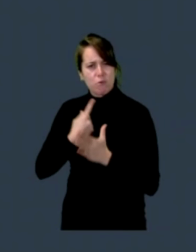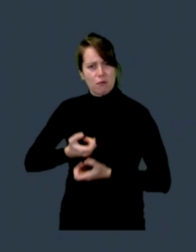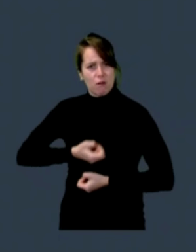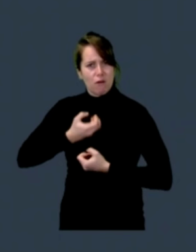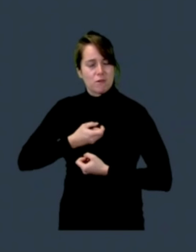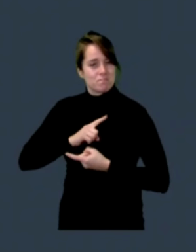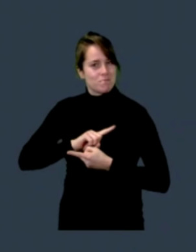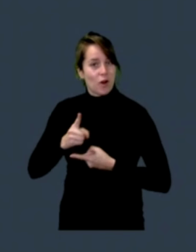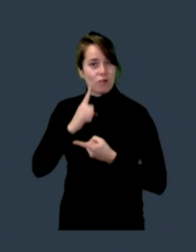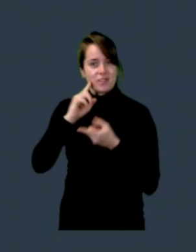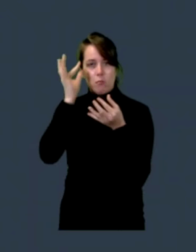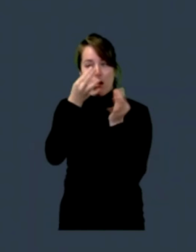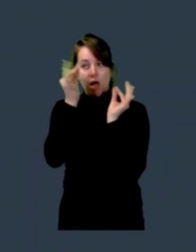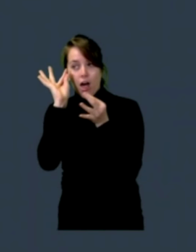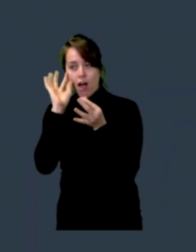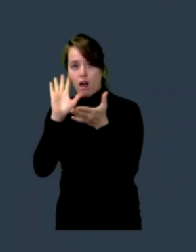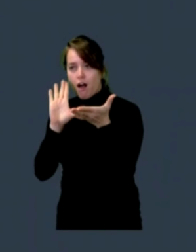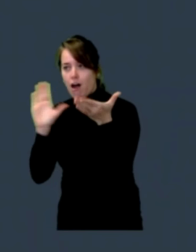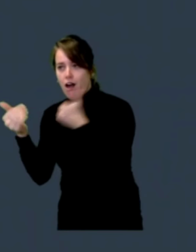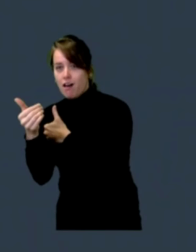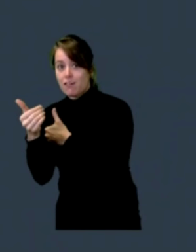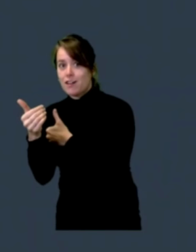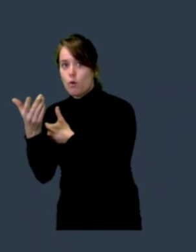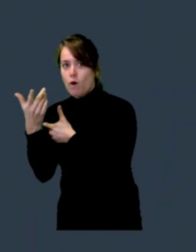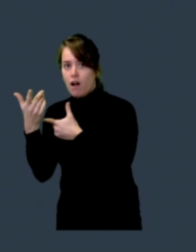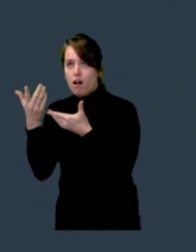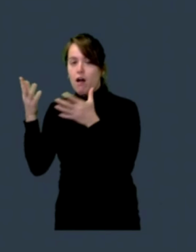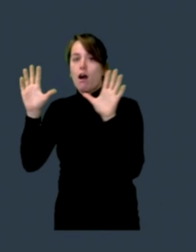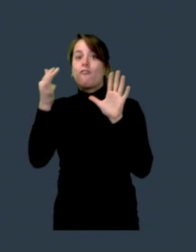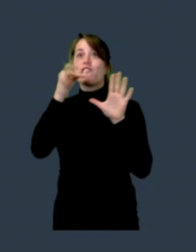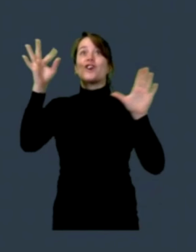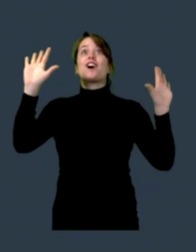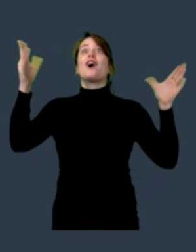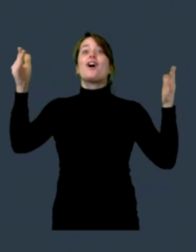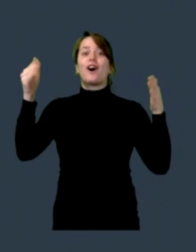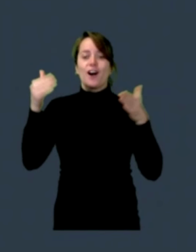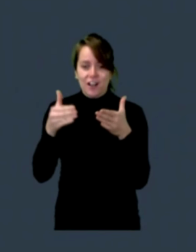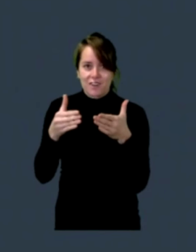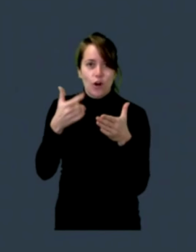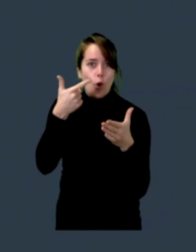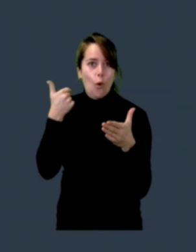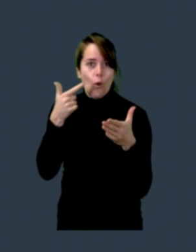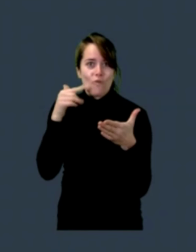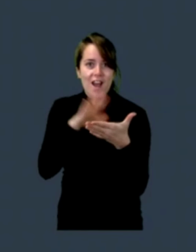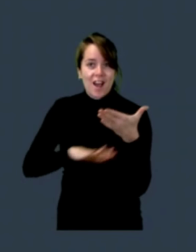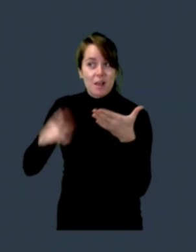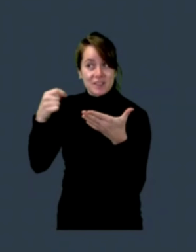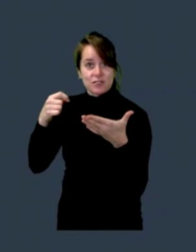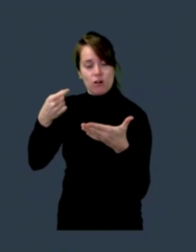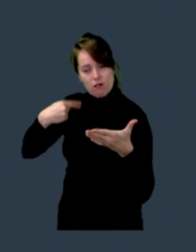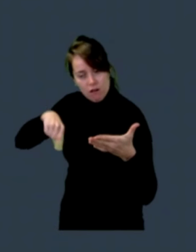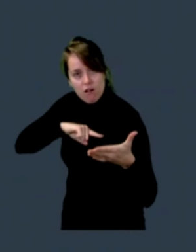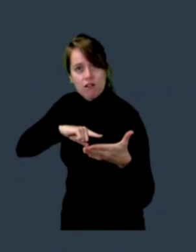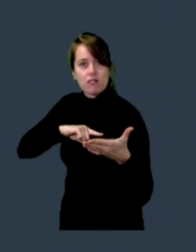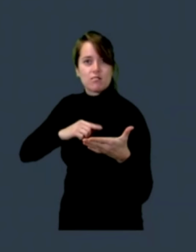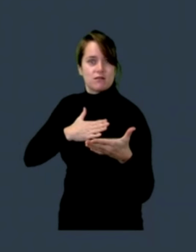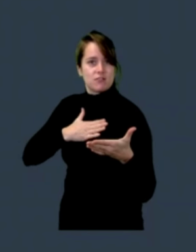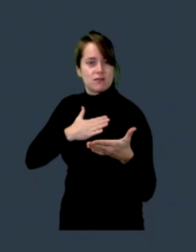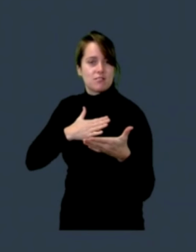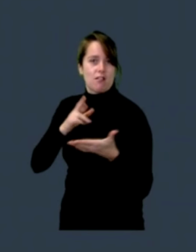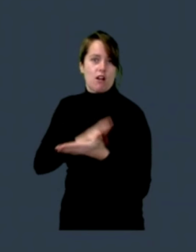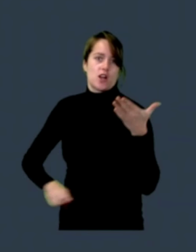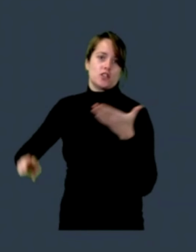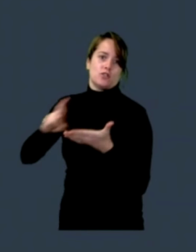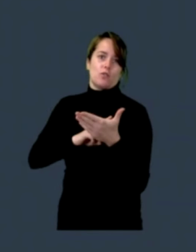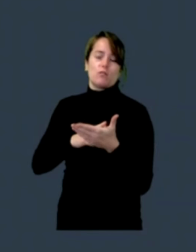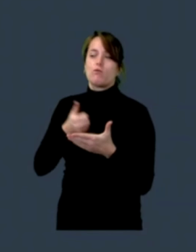l'autre président. Le président d'Auvergne, le président de notre région, l'homme qui a bâti la